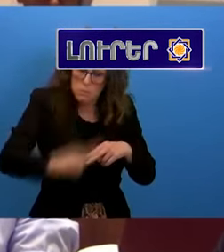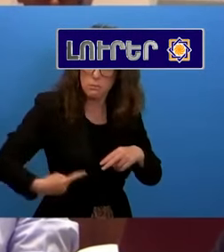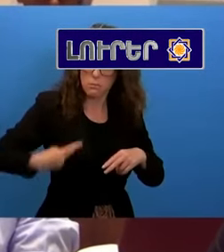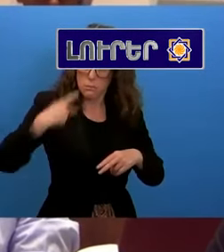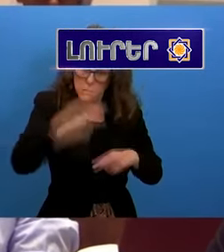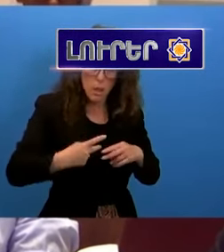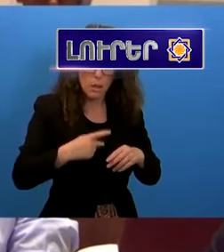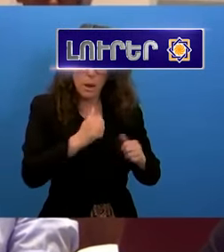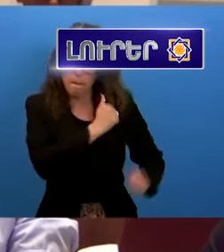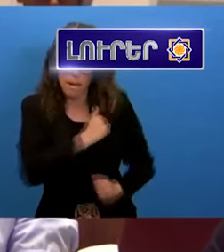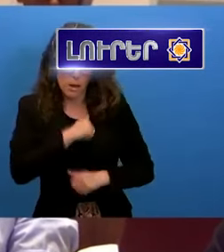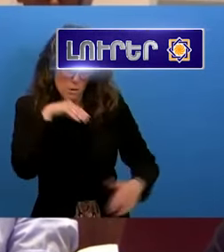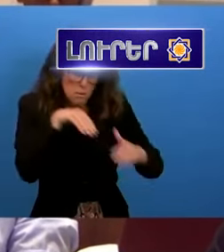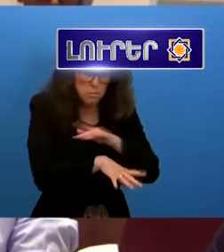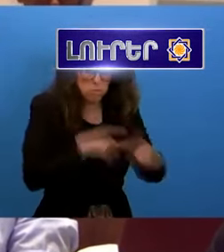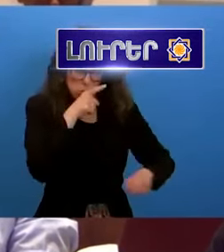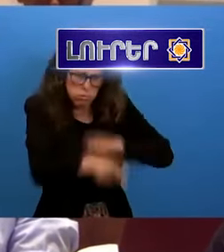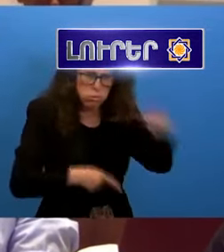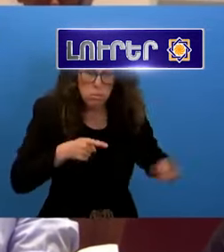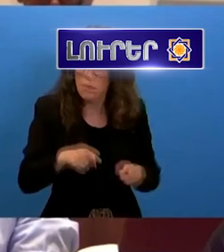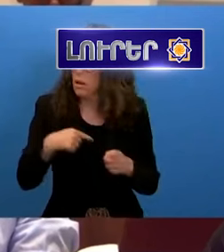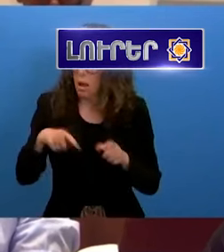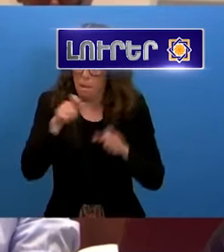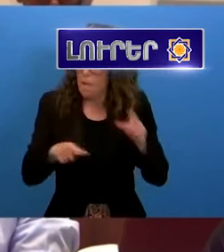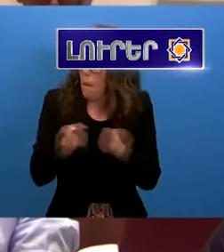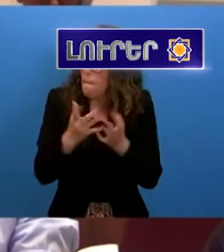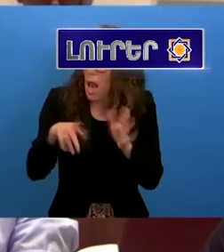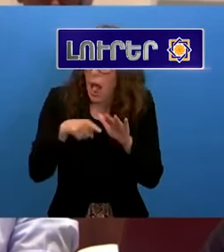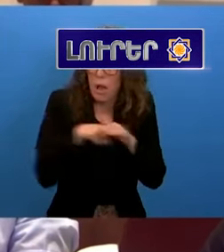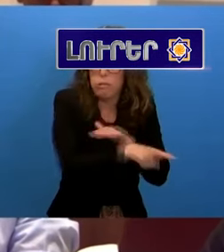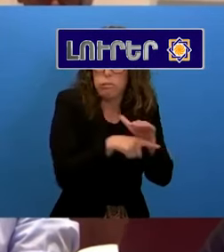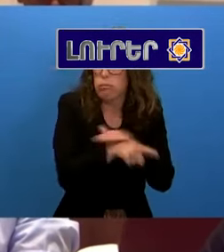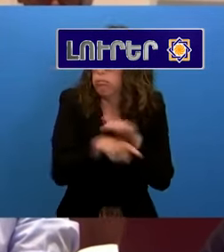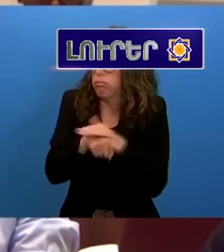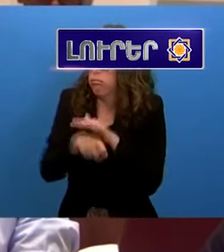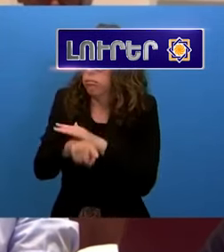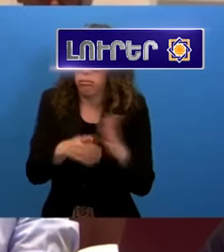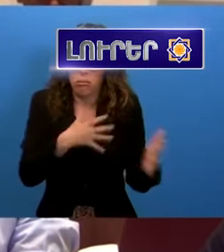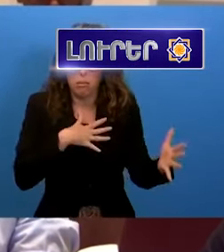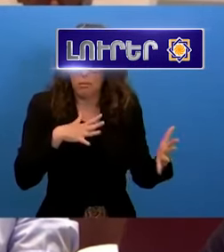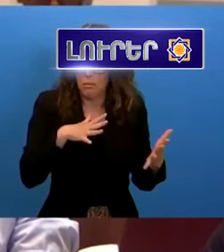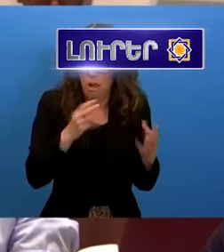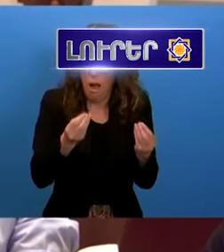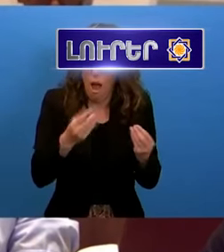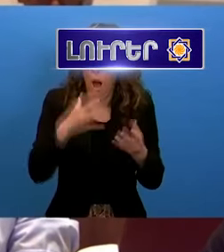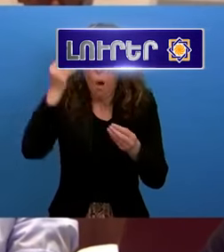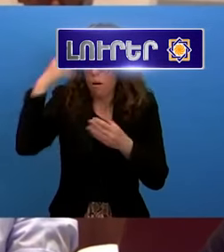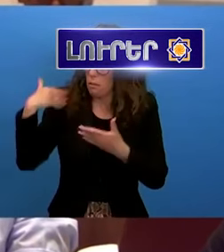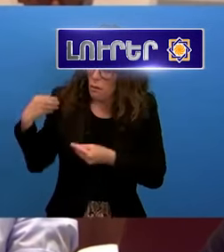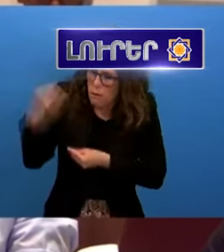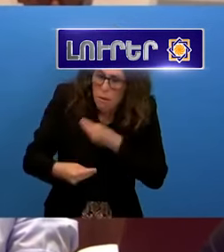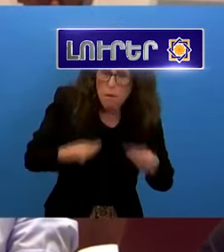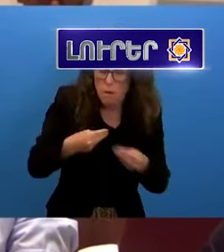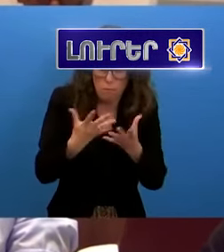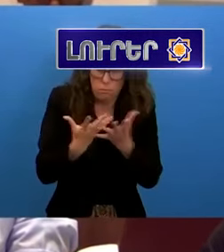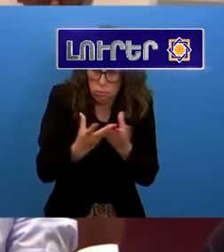անու հավելաց, որ աս մարդկային նվաստացումը մետք է շրգվի մի մակյամնա պարձը շջանակները։ լիդյա Մարգոսյան ընդգծած է հազանարություն 7-վական հուլիսը